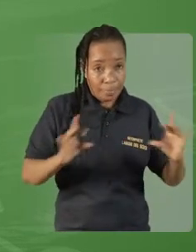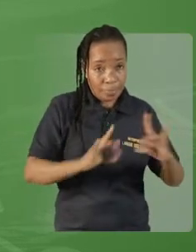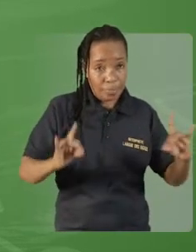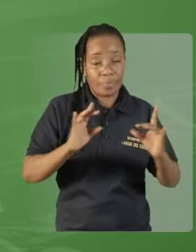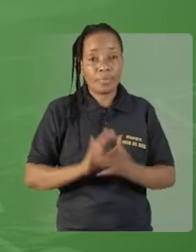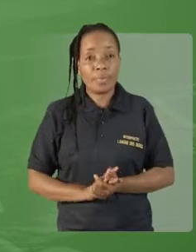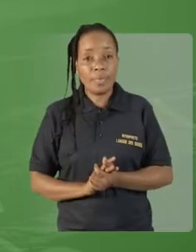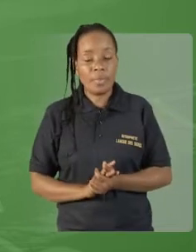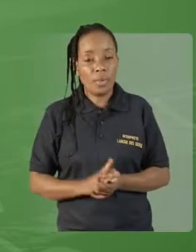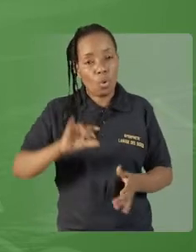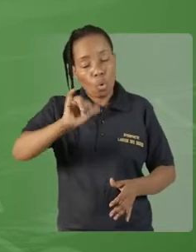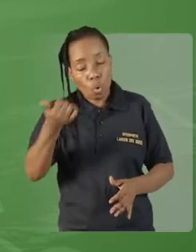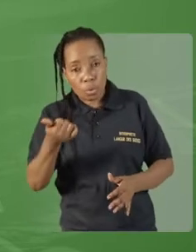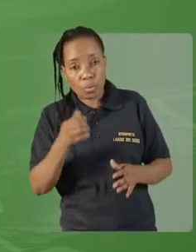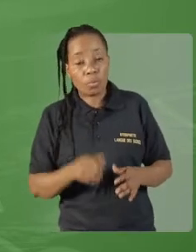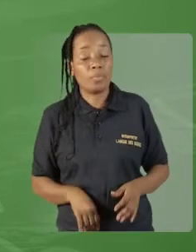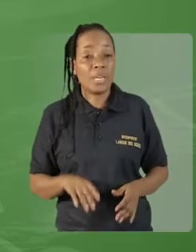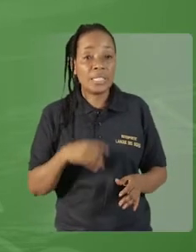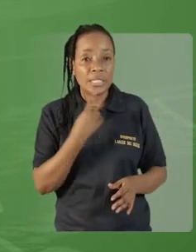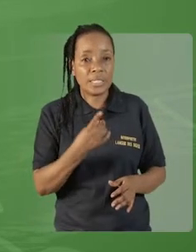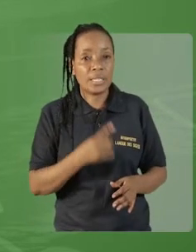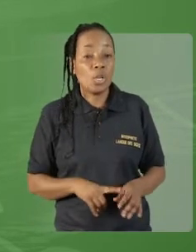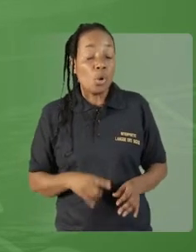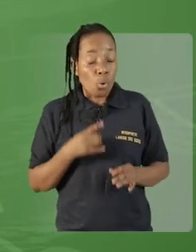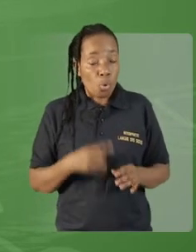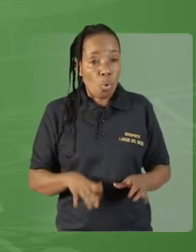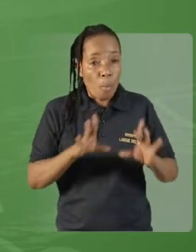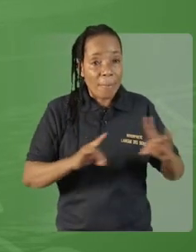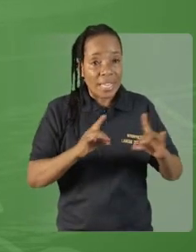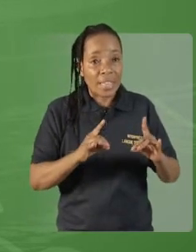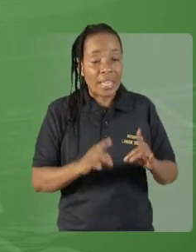la première forme d'expression de la raison.